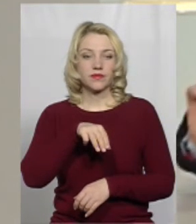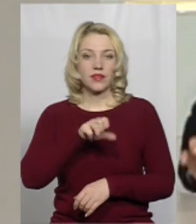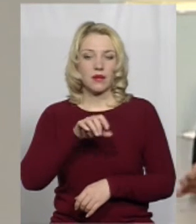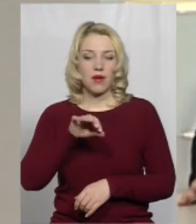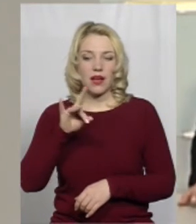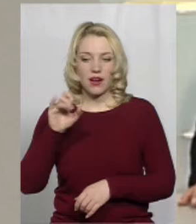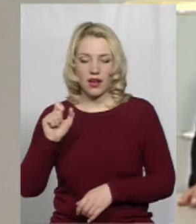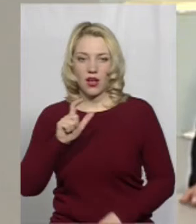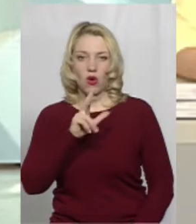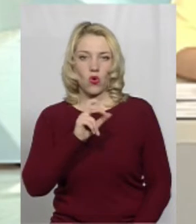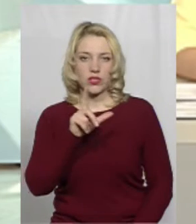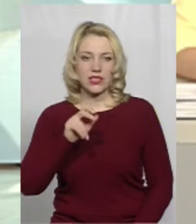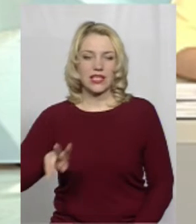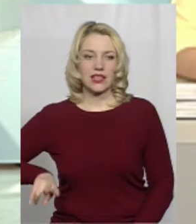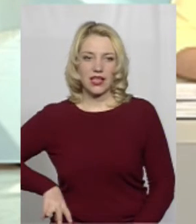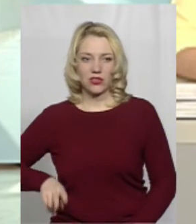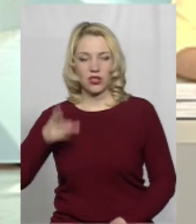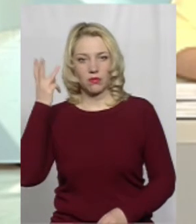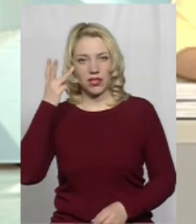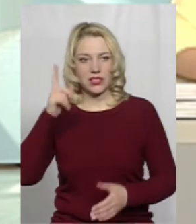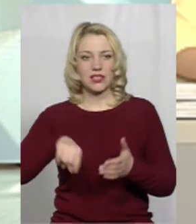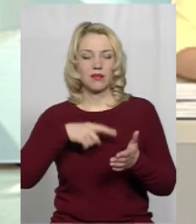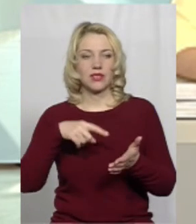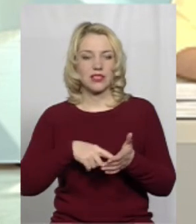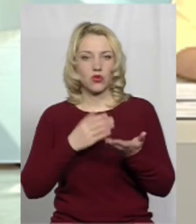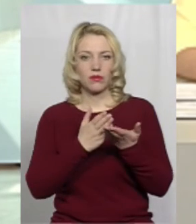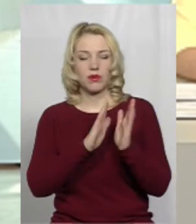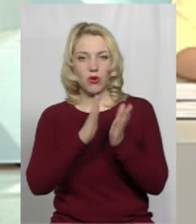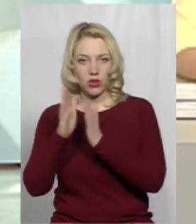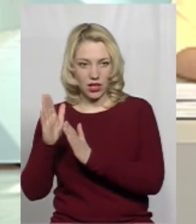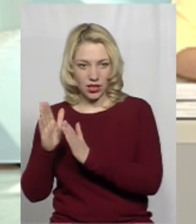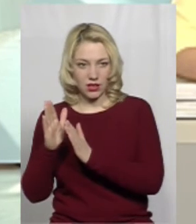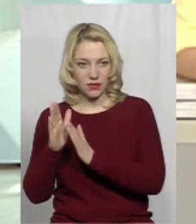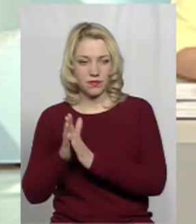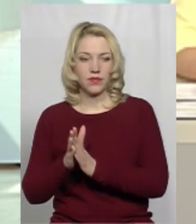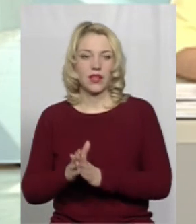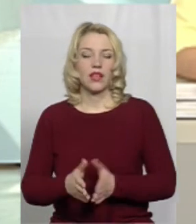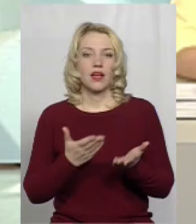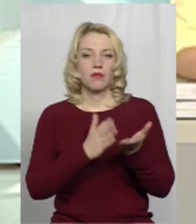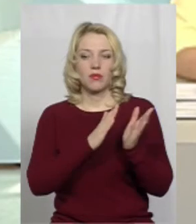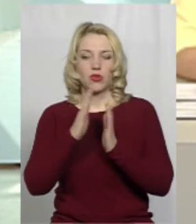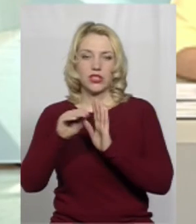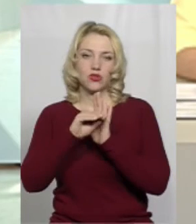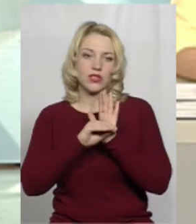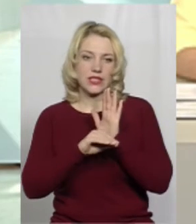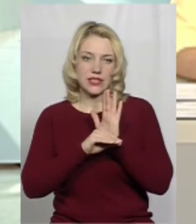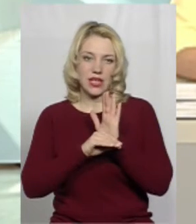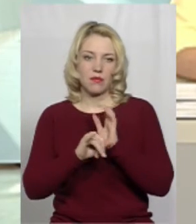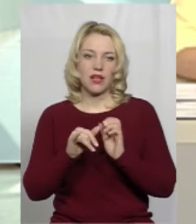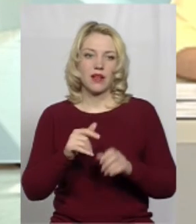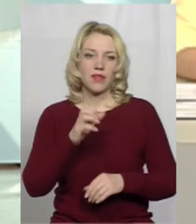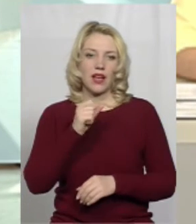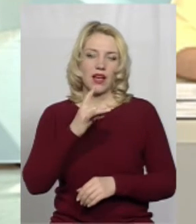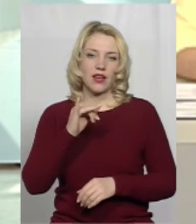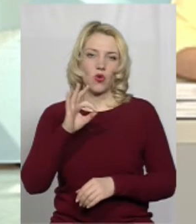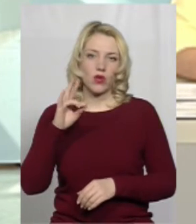Тамара Козицька, директорка Хмельницької міської бібліотеки, бібліотечної системи, і Галина